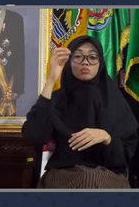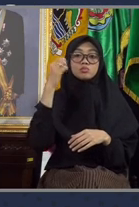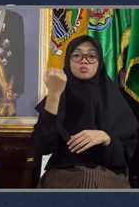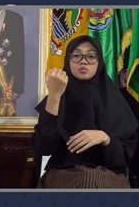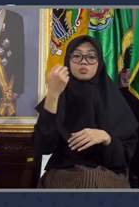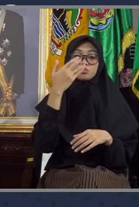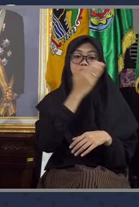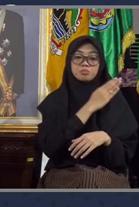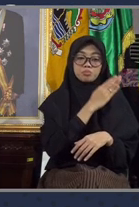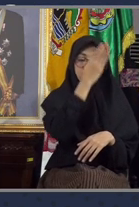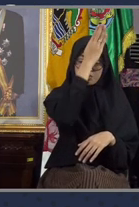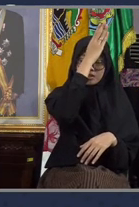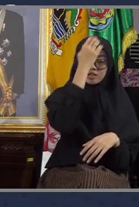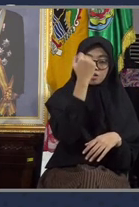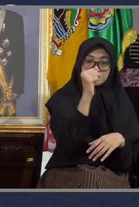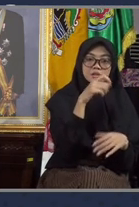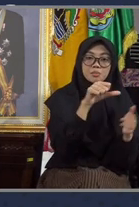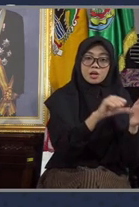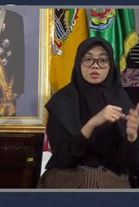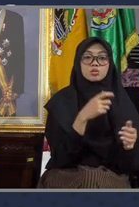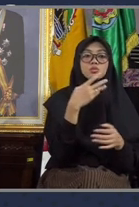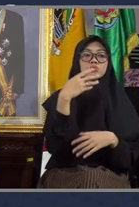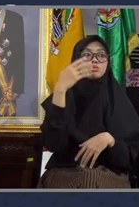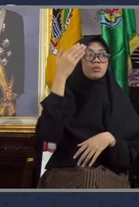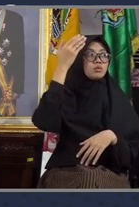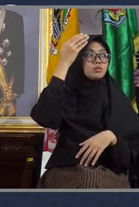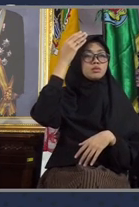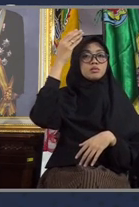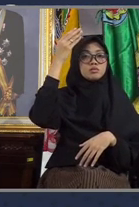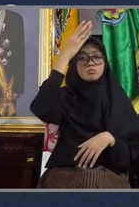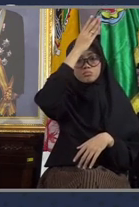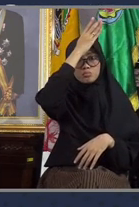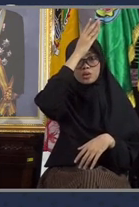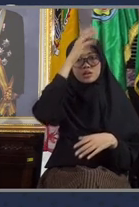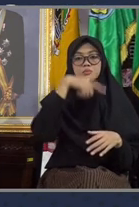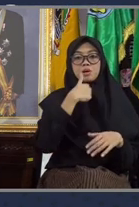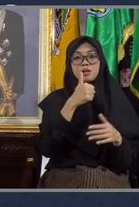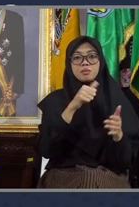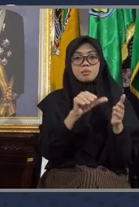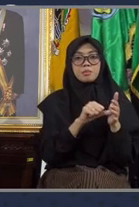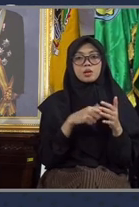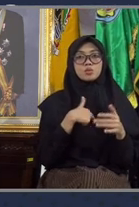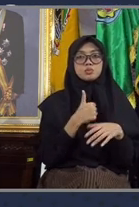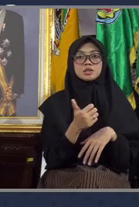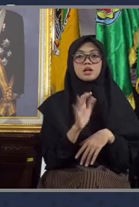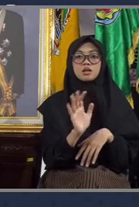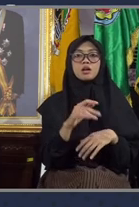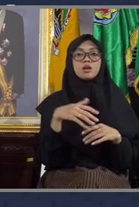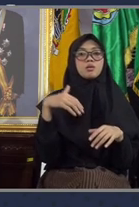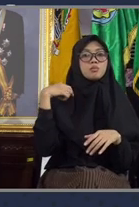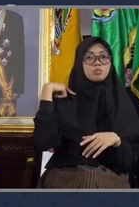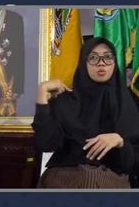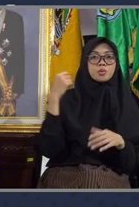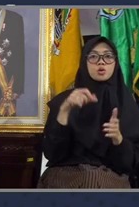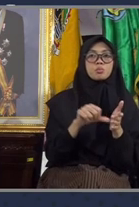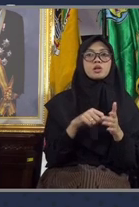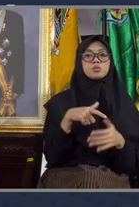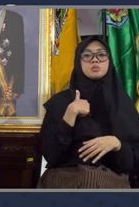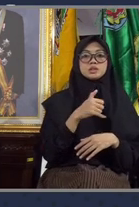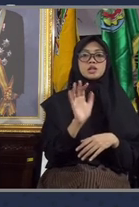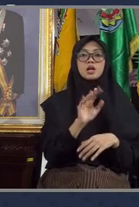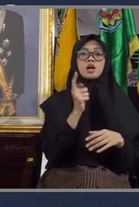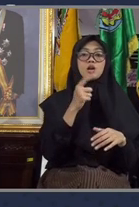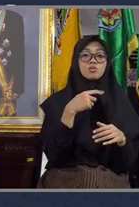enggak, Menteri bisa membantu enggak? Maka hari ini akan bisa langsung kita putuskan. Sudah ada usulannya? Iya, terima kasih. Wassalamualaikum